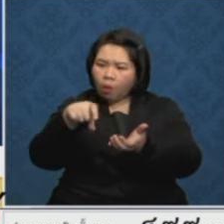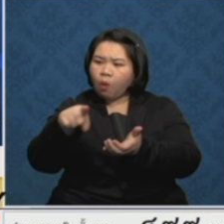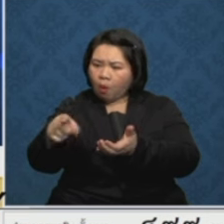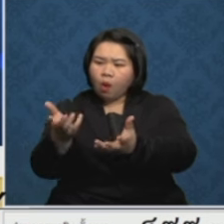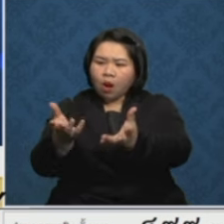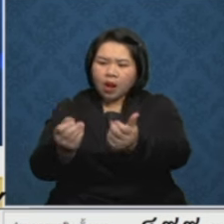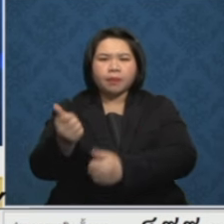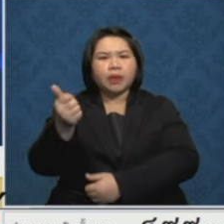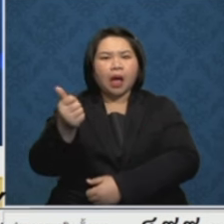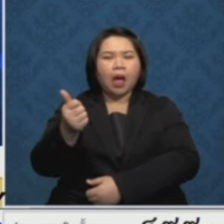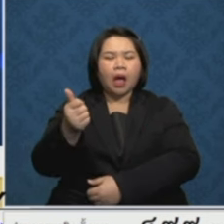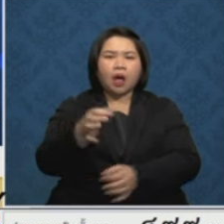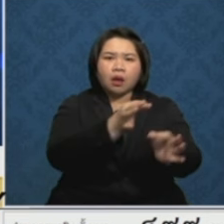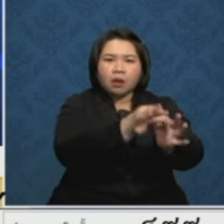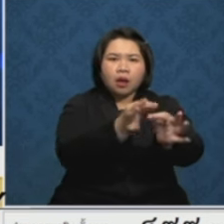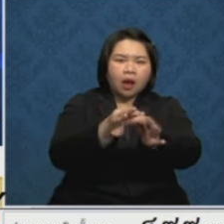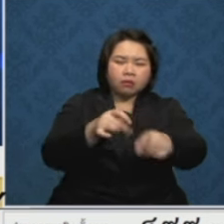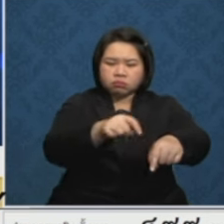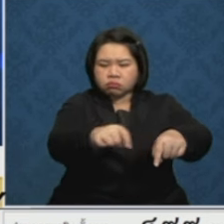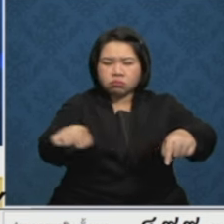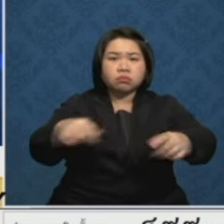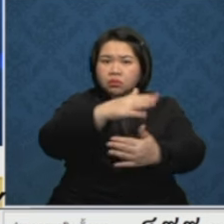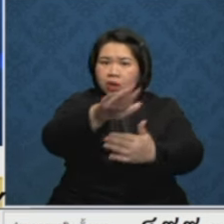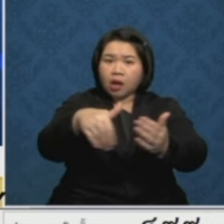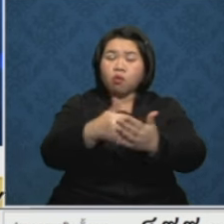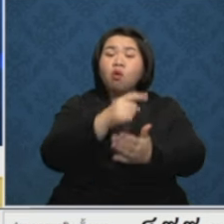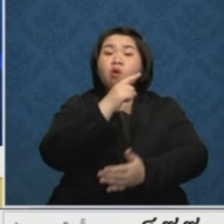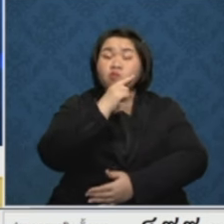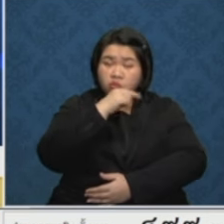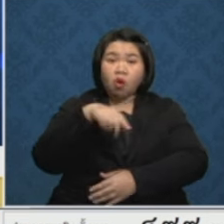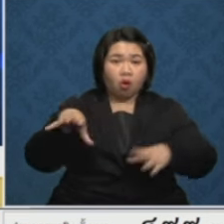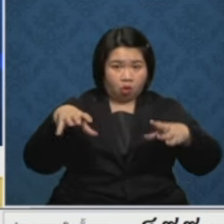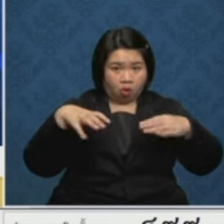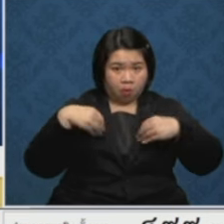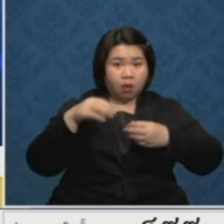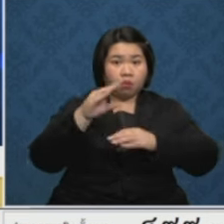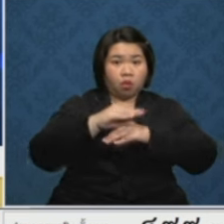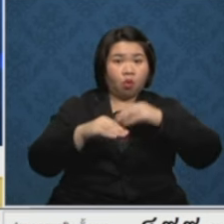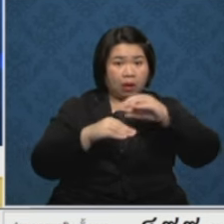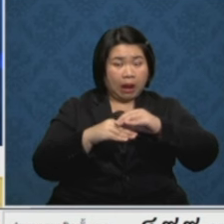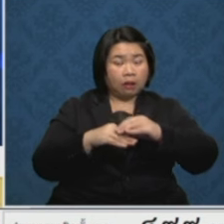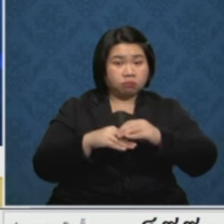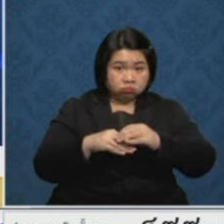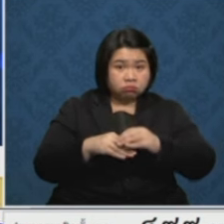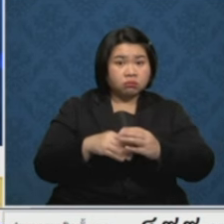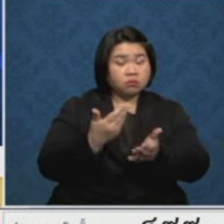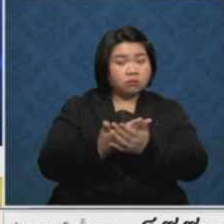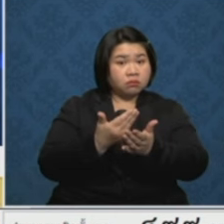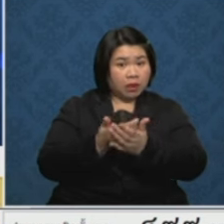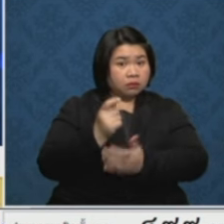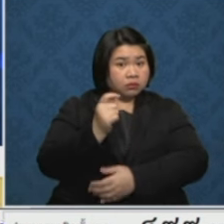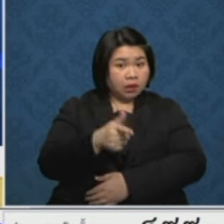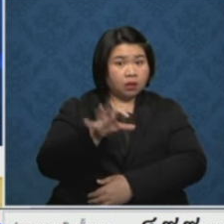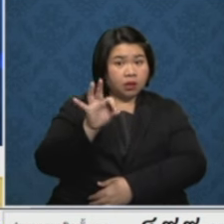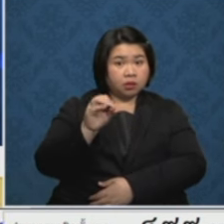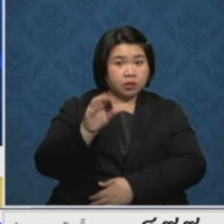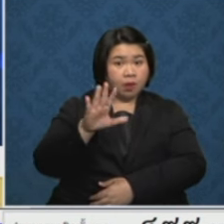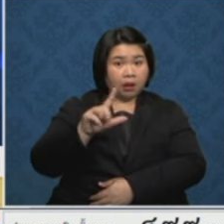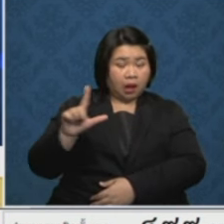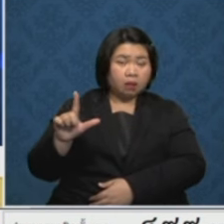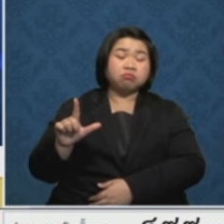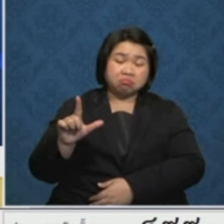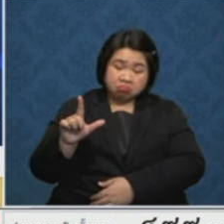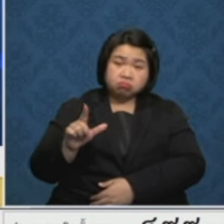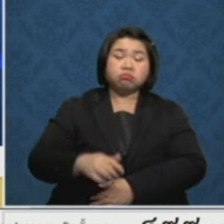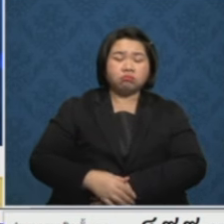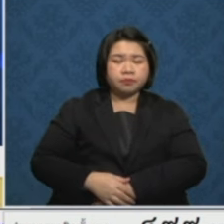วยเนี่ยทุกๆแบงก์พาณิชย์นะถ้าเขาเข้าร่วมโครงการเนี่ยใช้เงินแค่95ล้านบาทก็มี